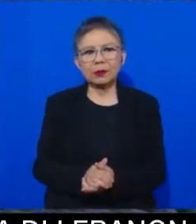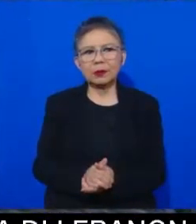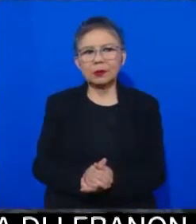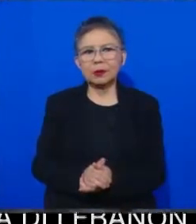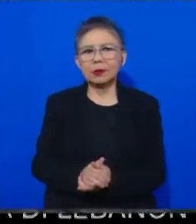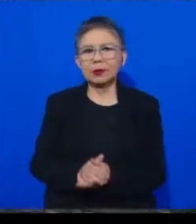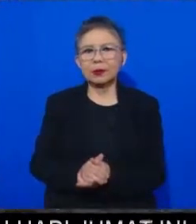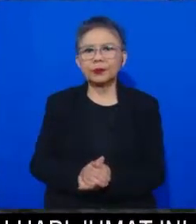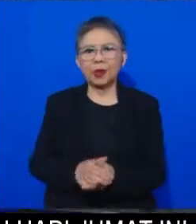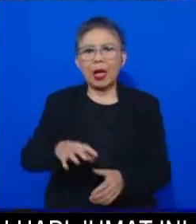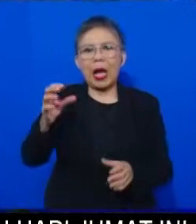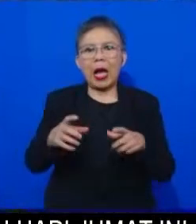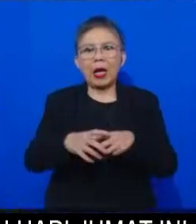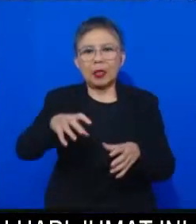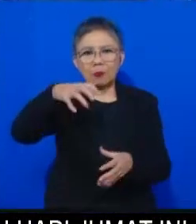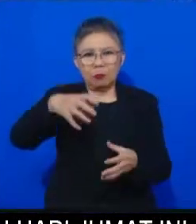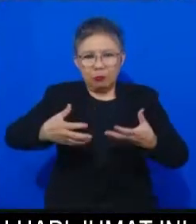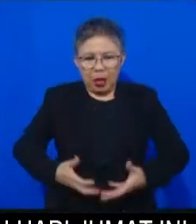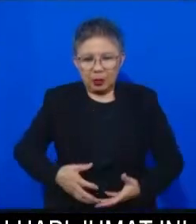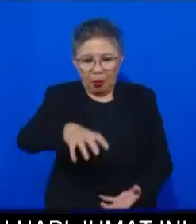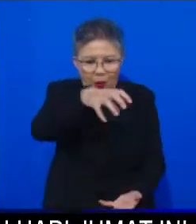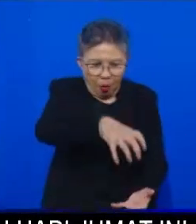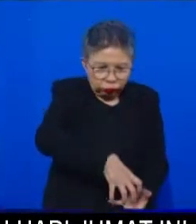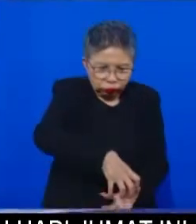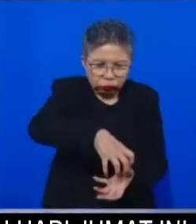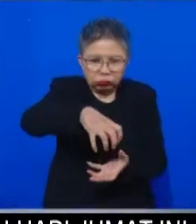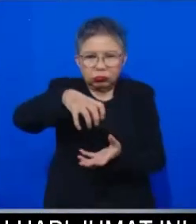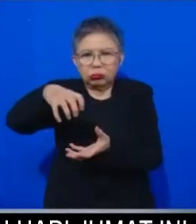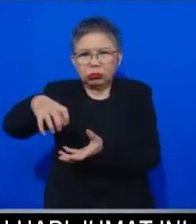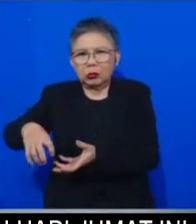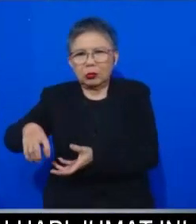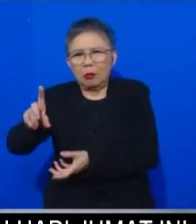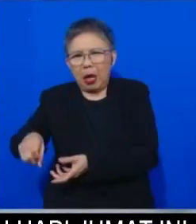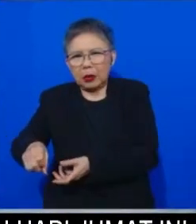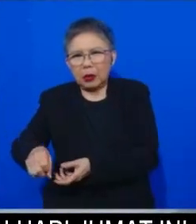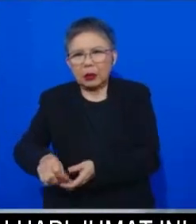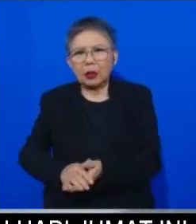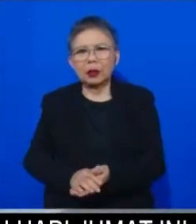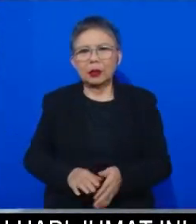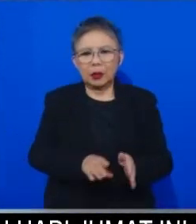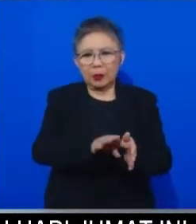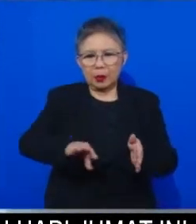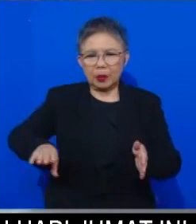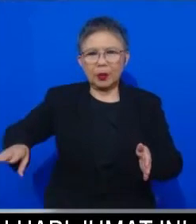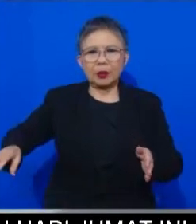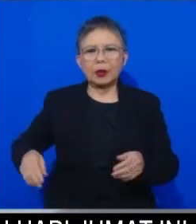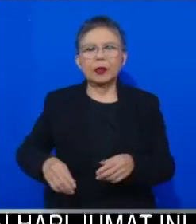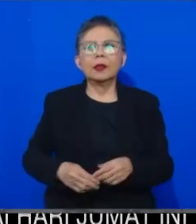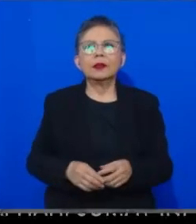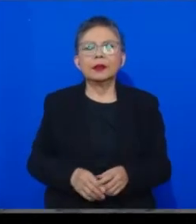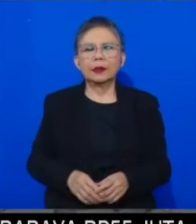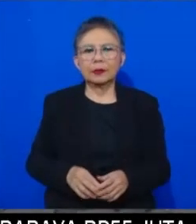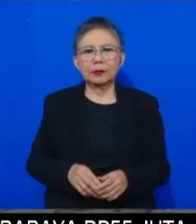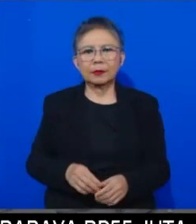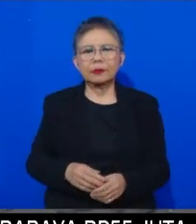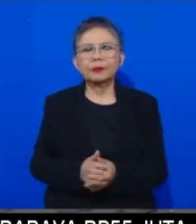Dengan menggunakan dua alat berat, petugas gabungan berupaya mengevakuasi paus sperma yang terdampar di Pantai Yeh Malet Karangasem, Bali,